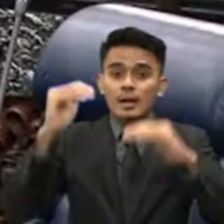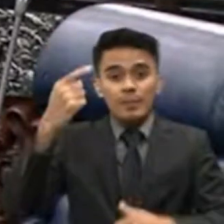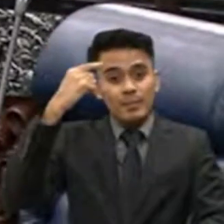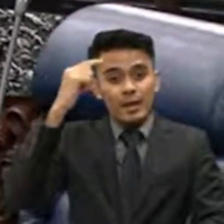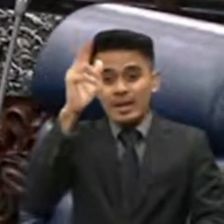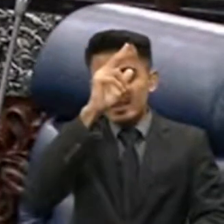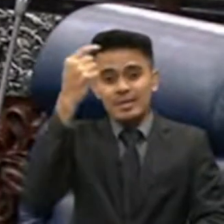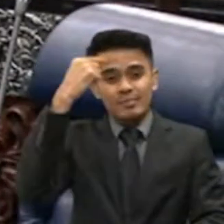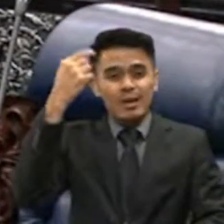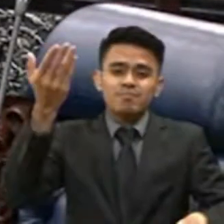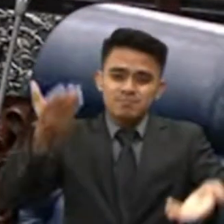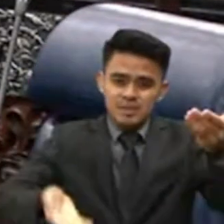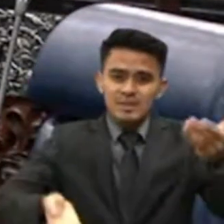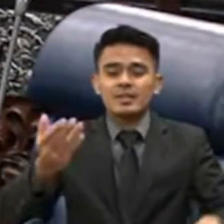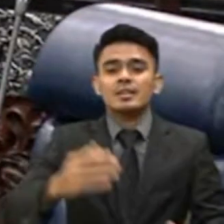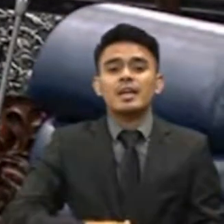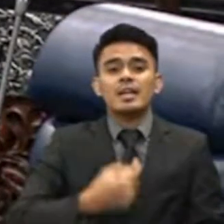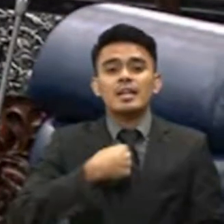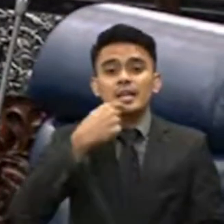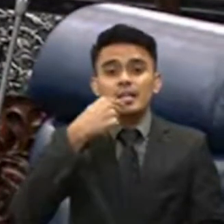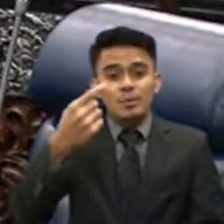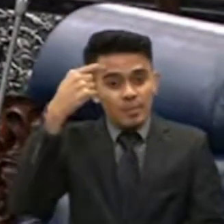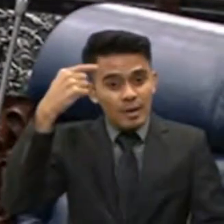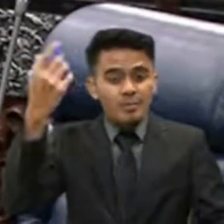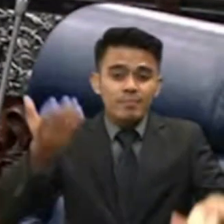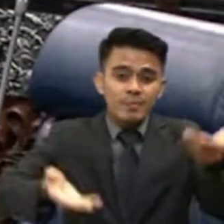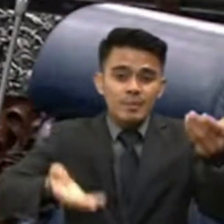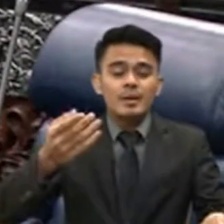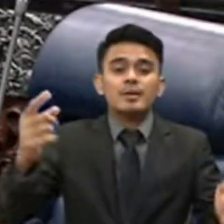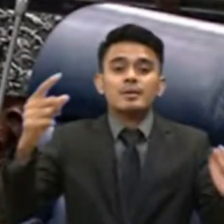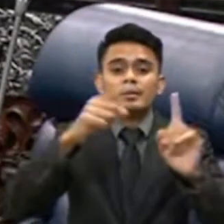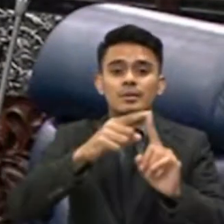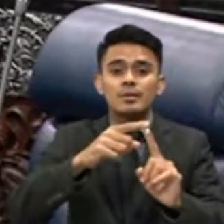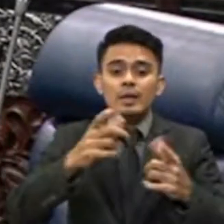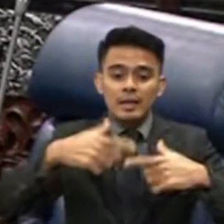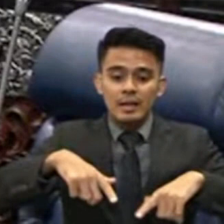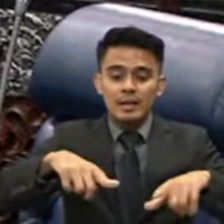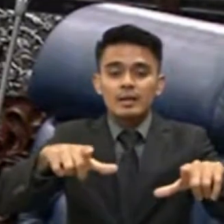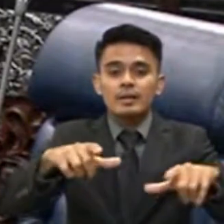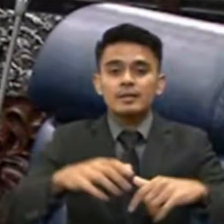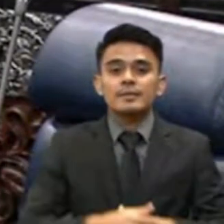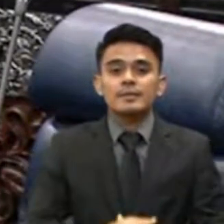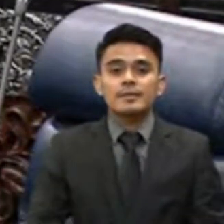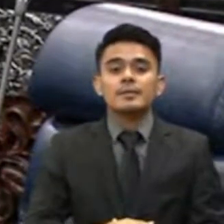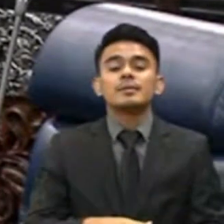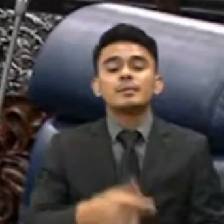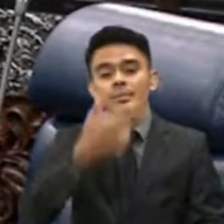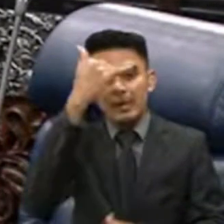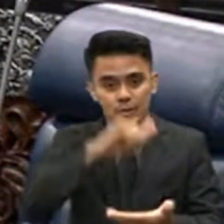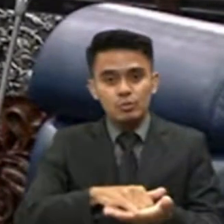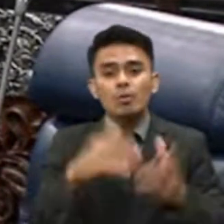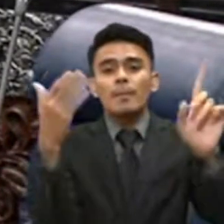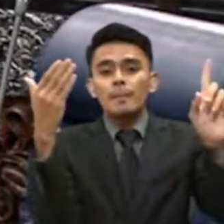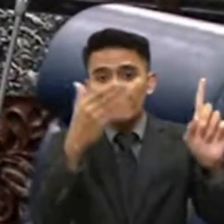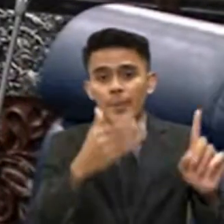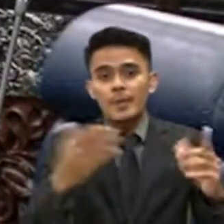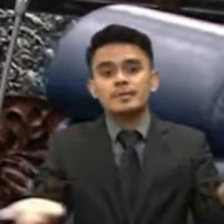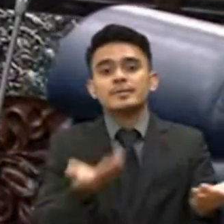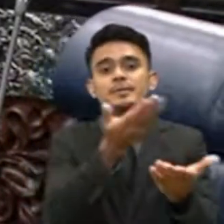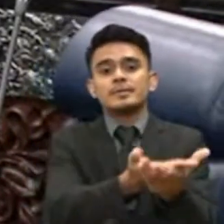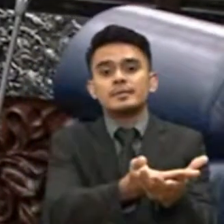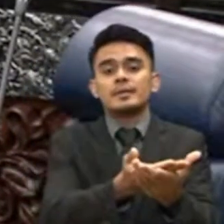pertimbangkan saya sebut pertimbangkan kepada yang layak baju saya tadi serangan